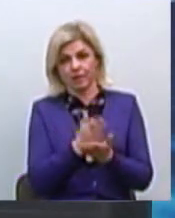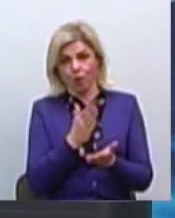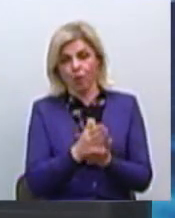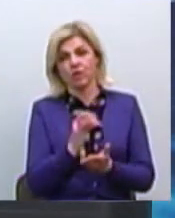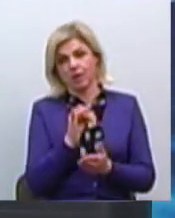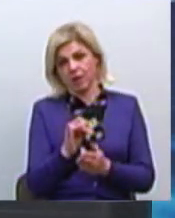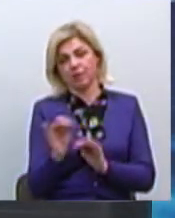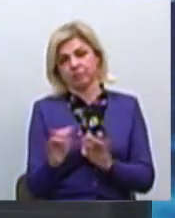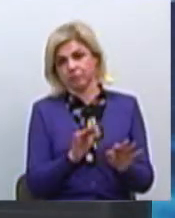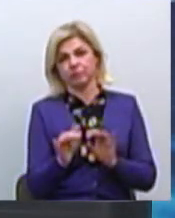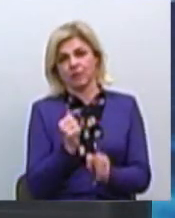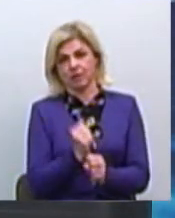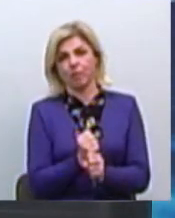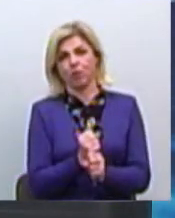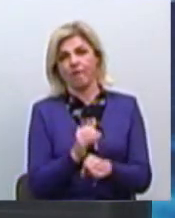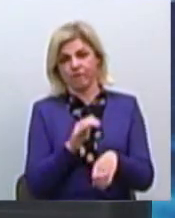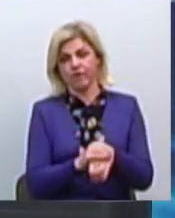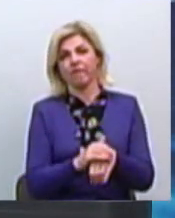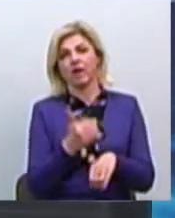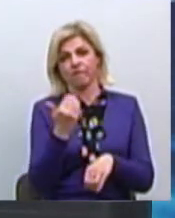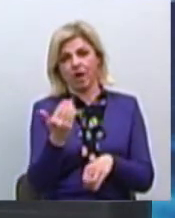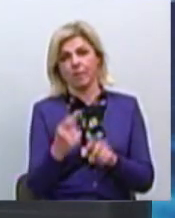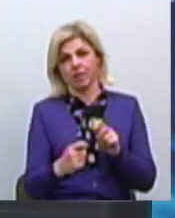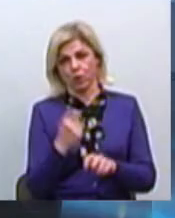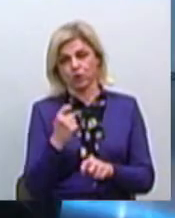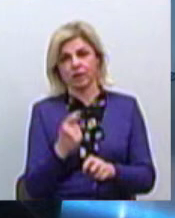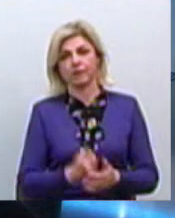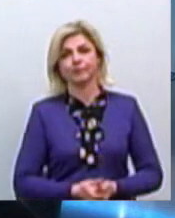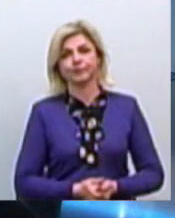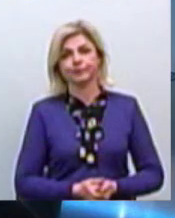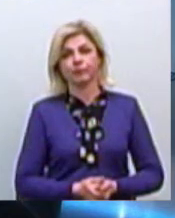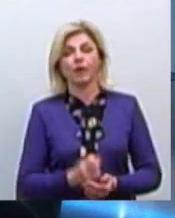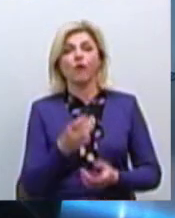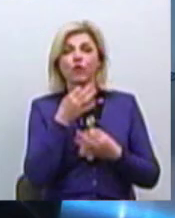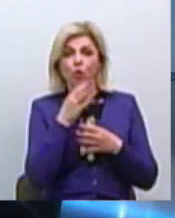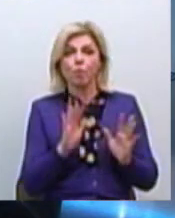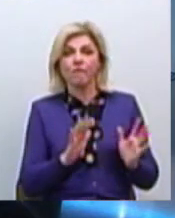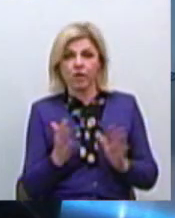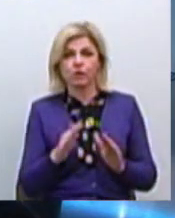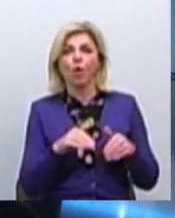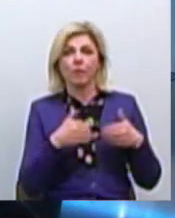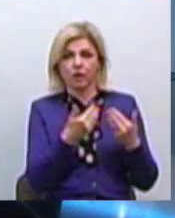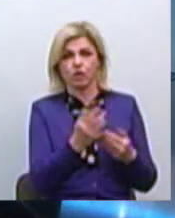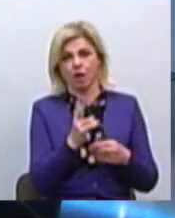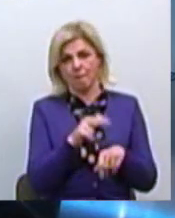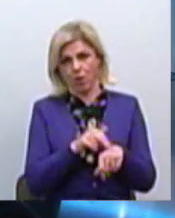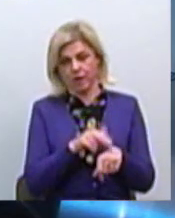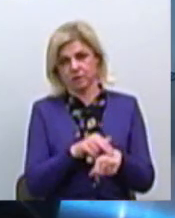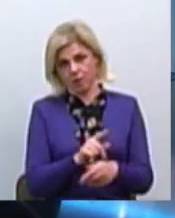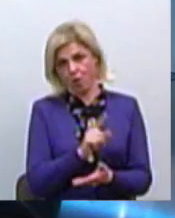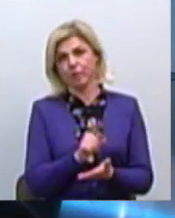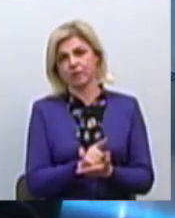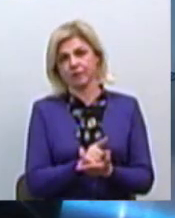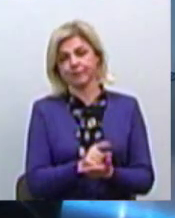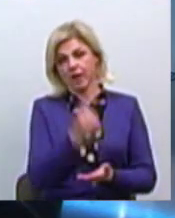на виявлене вами правопорушення. І у будь-яких випадках звертатись до поліції. Так, обов'язково. Спасибі,